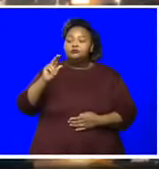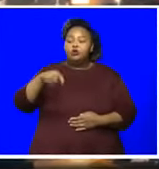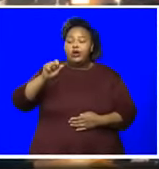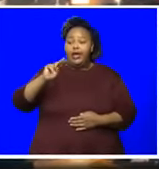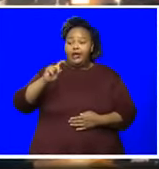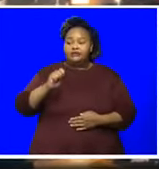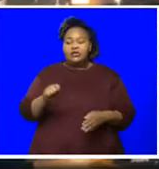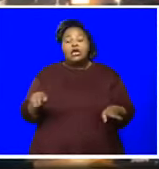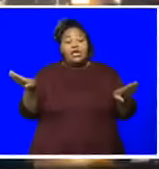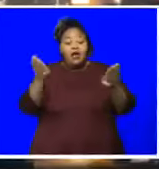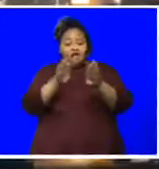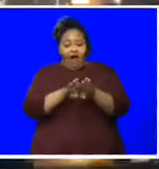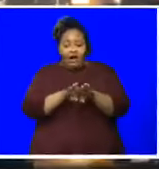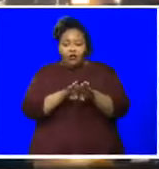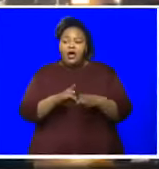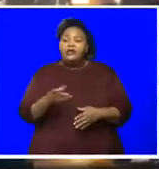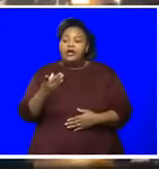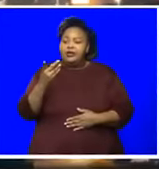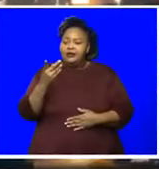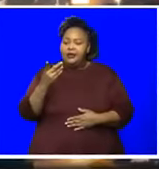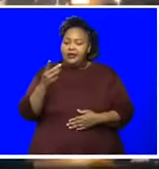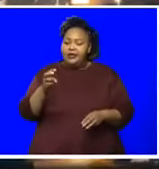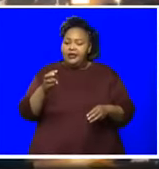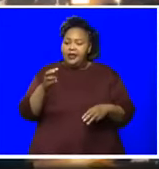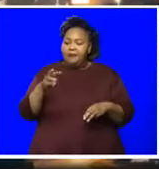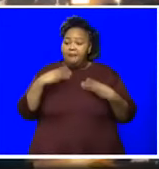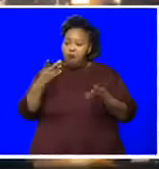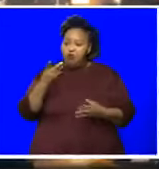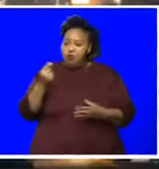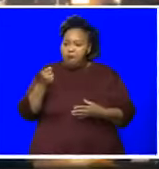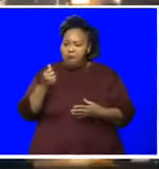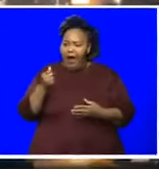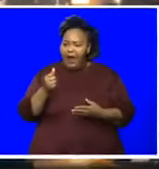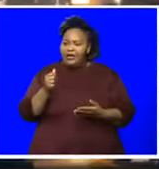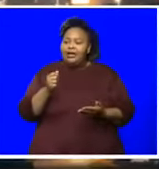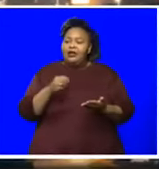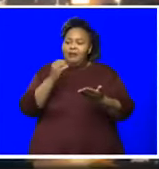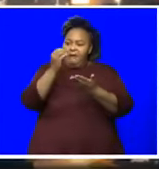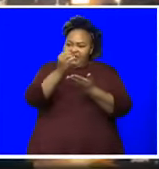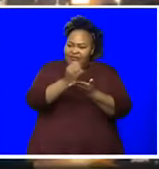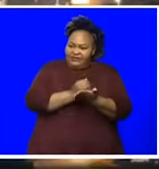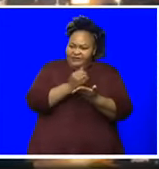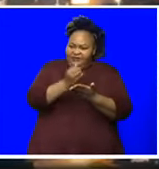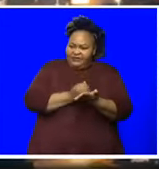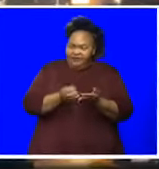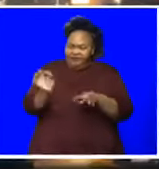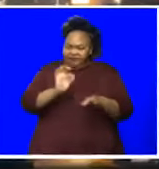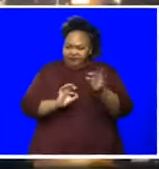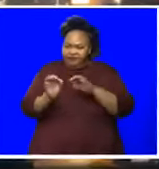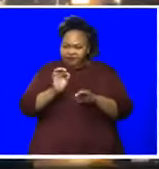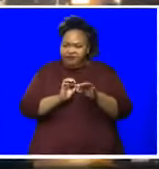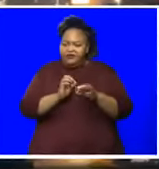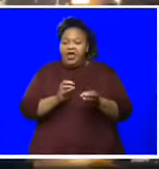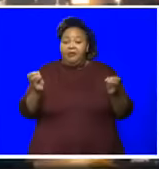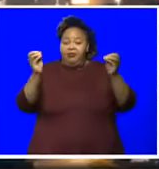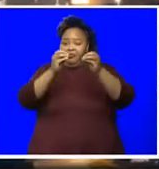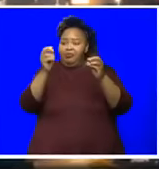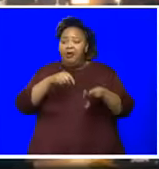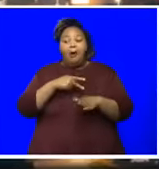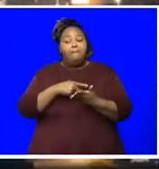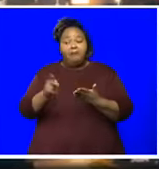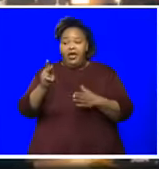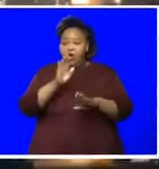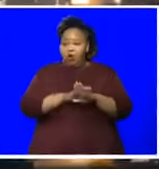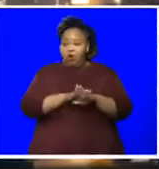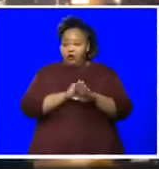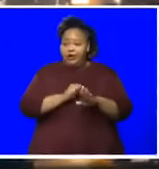kubhadala eMaswati intalo yetimali latifaka. Litiko livete lokuna liphendvula imalunga elikomiti lelibuke kusebenta kwemali yembuso